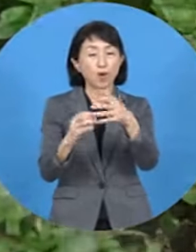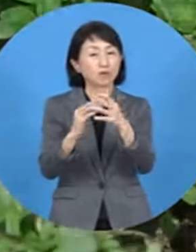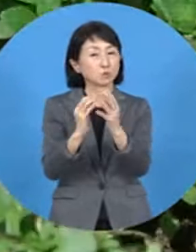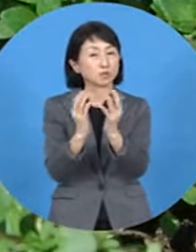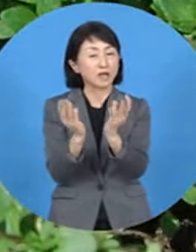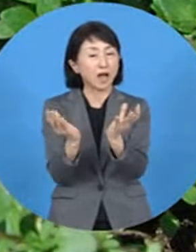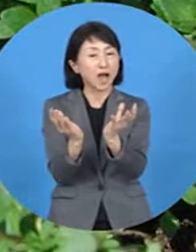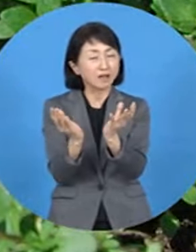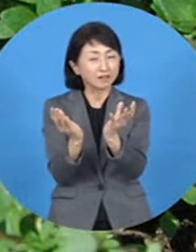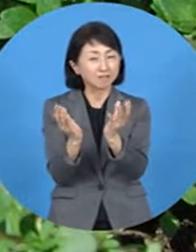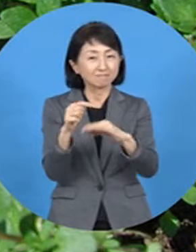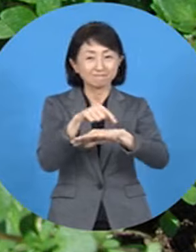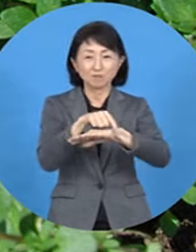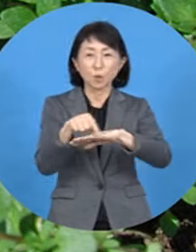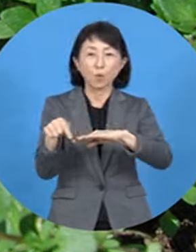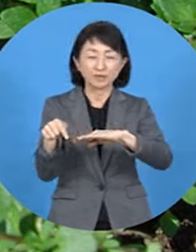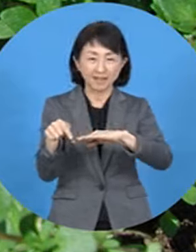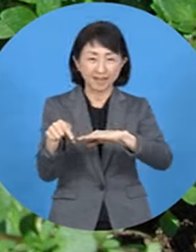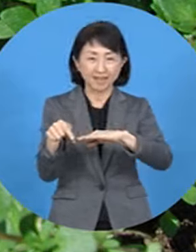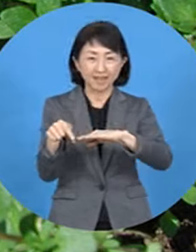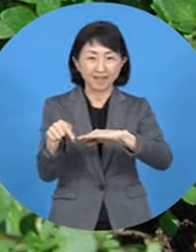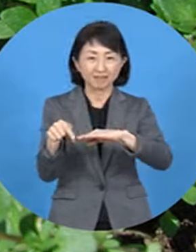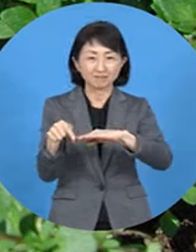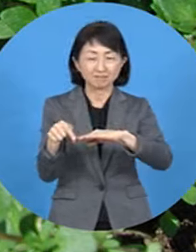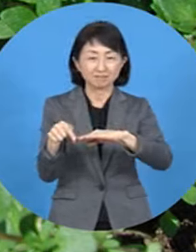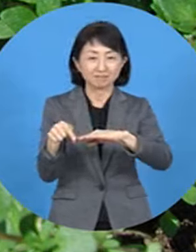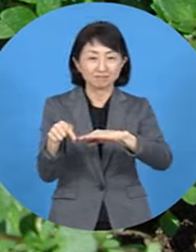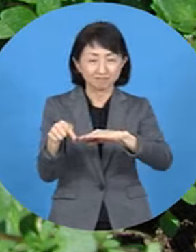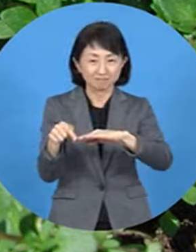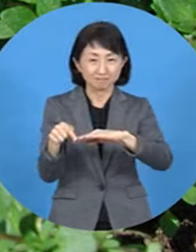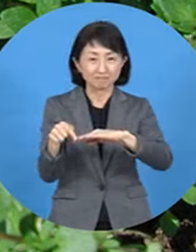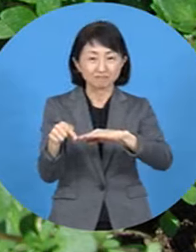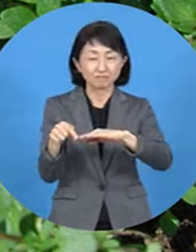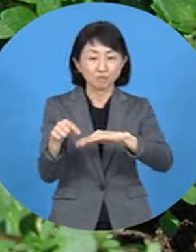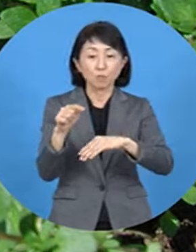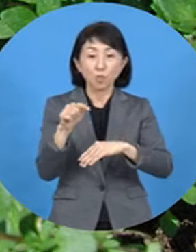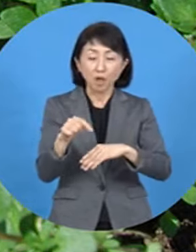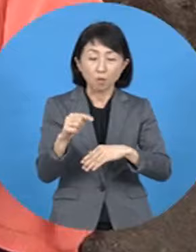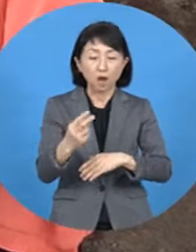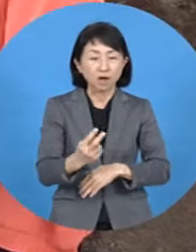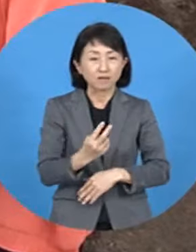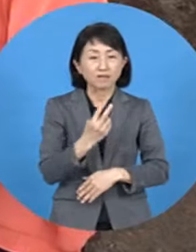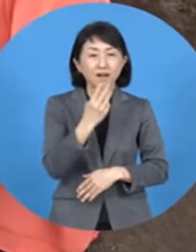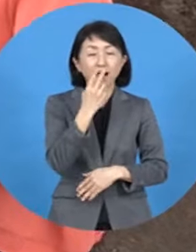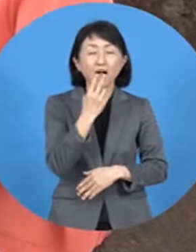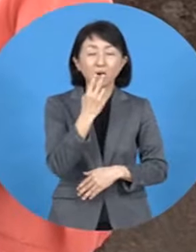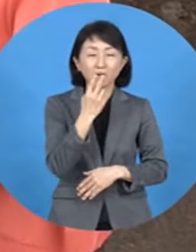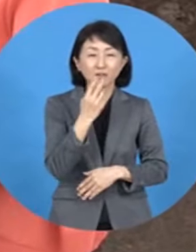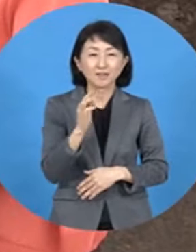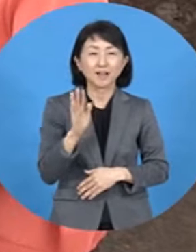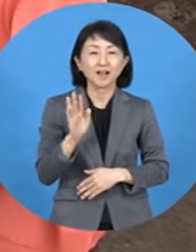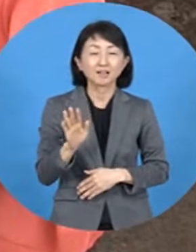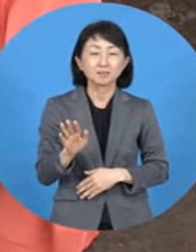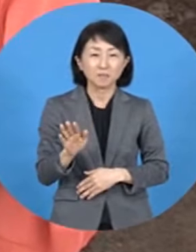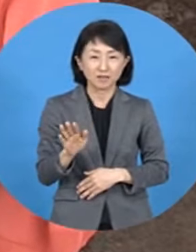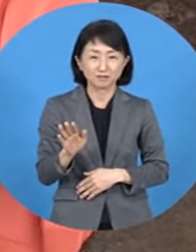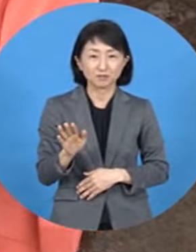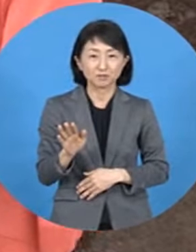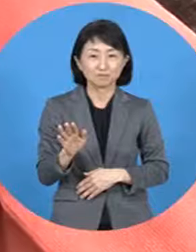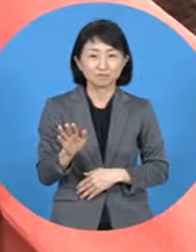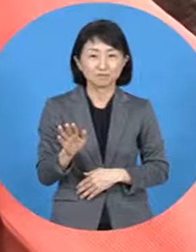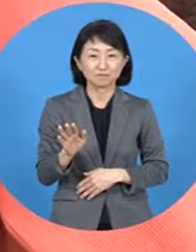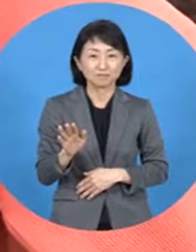います。蛇香っていう香ってついている通り香りがする植物なんです。 はいはい、 で今でもそれは体験できますので